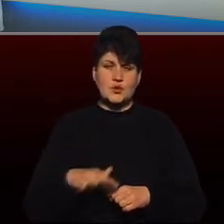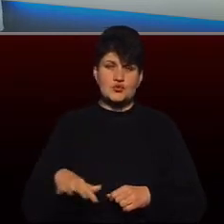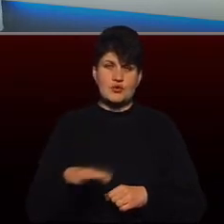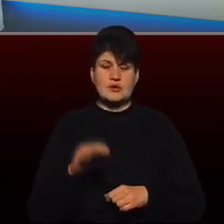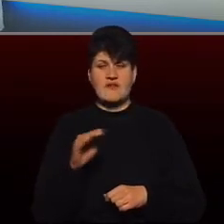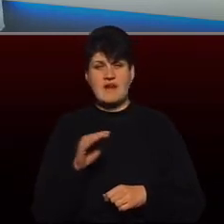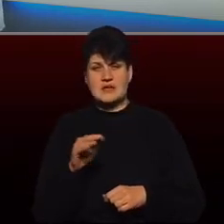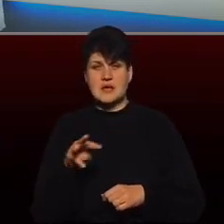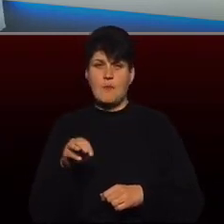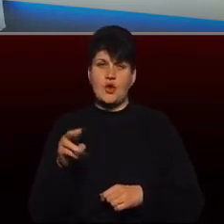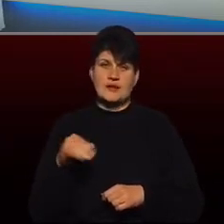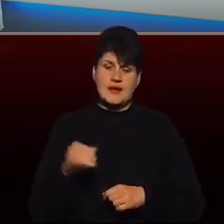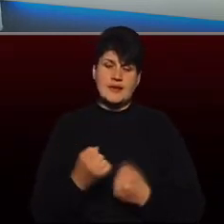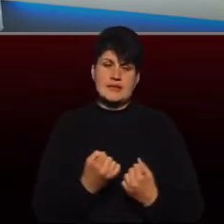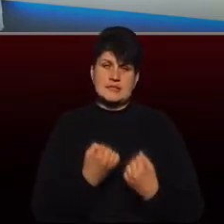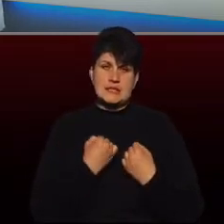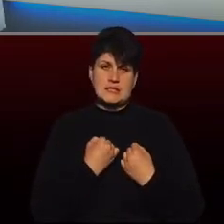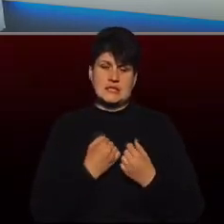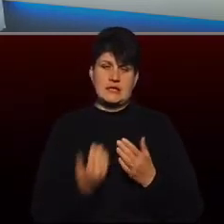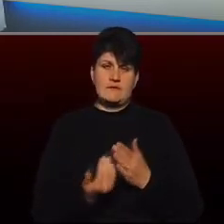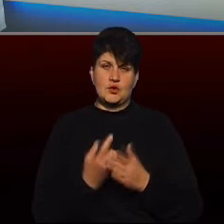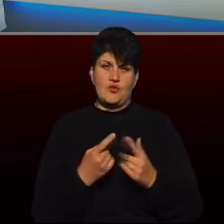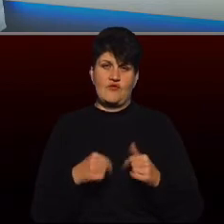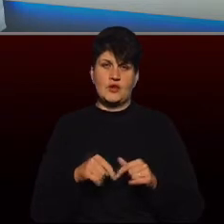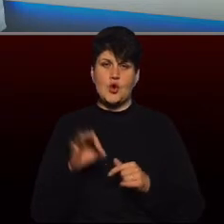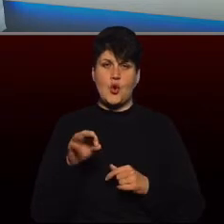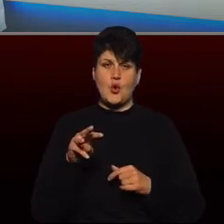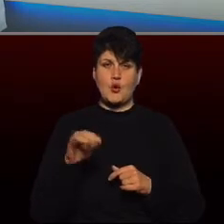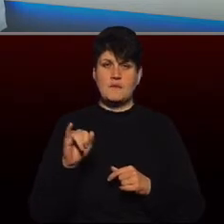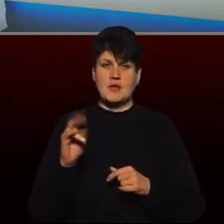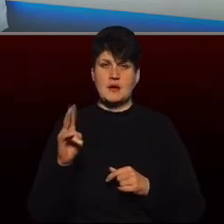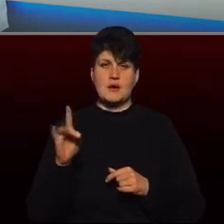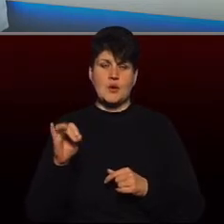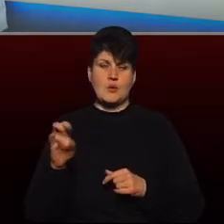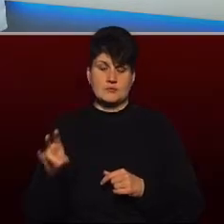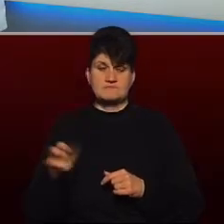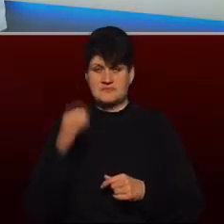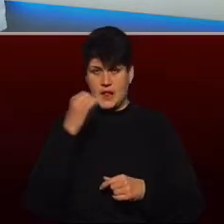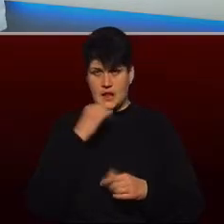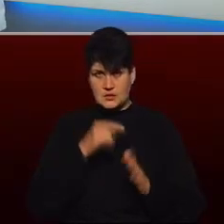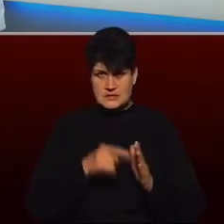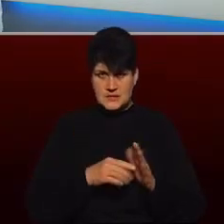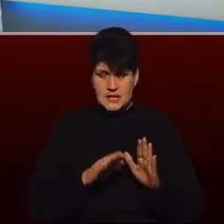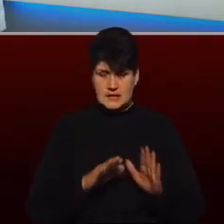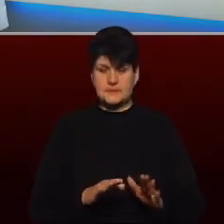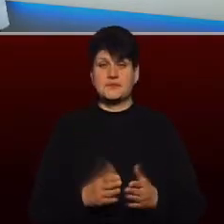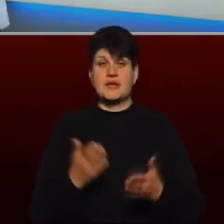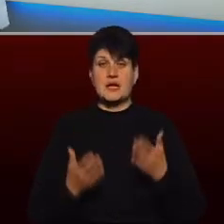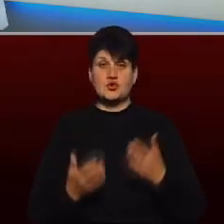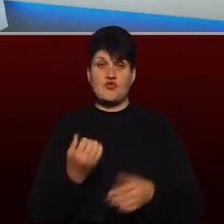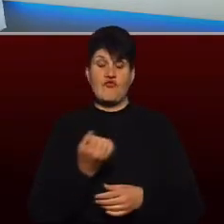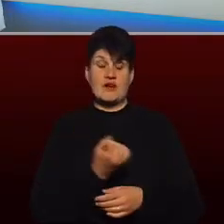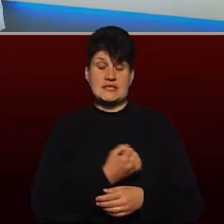коронавірусу, як омікрона? Дякую вам. Дякую вам за запитання. Якщо вакцина в